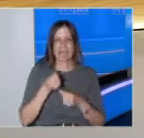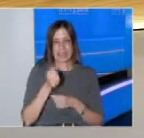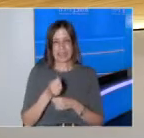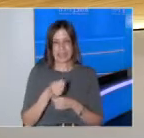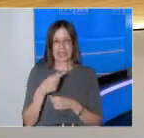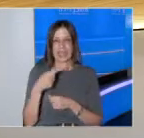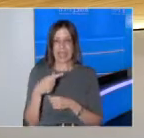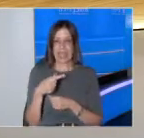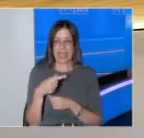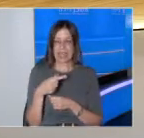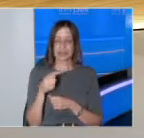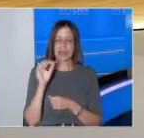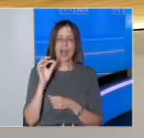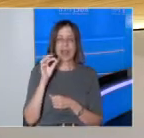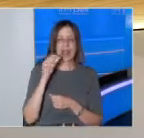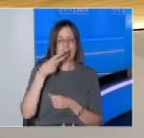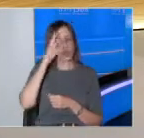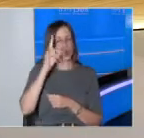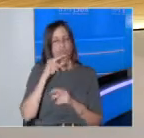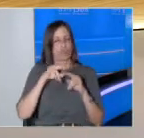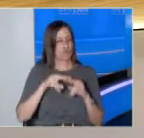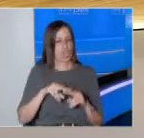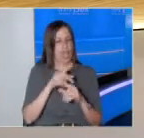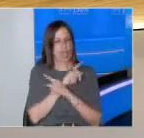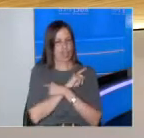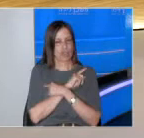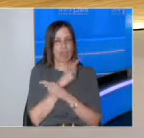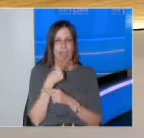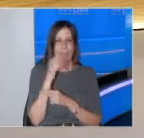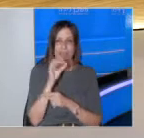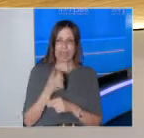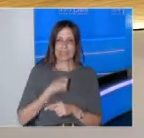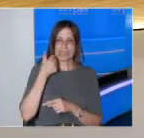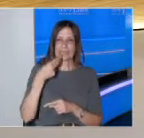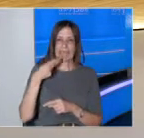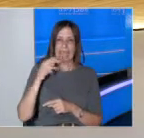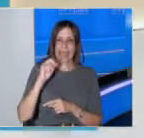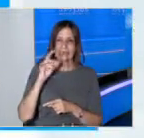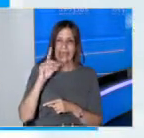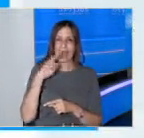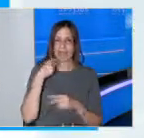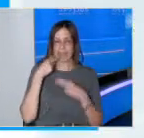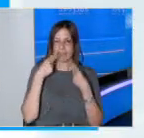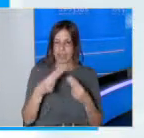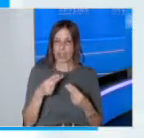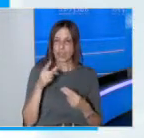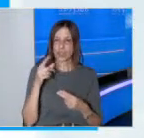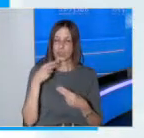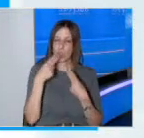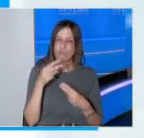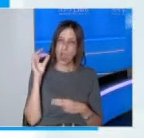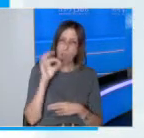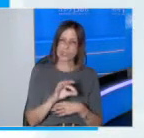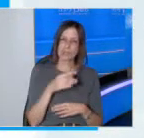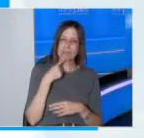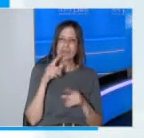דיסטל אטבריאן מהליכוד לא נשארה אדישה לאמירה הזאת של השר הנדל וציצה תגובה עוקצנית משלה. אותו